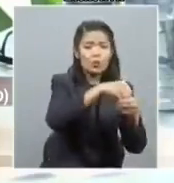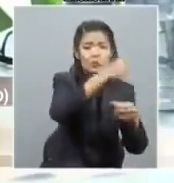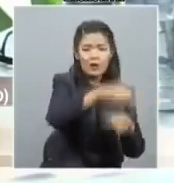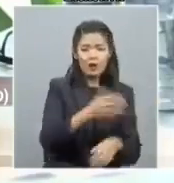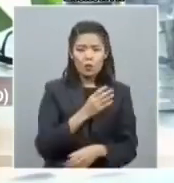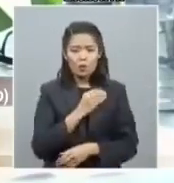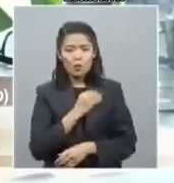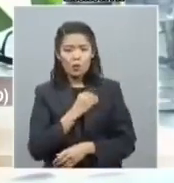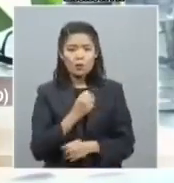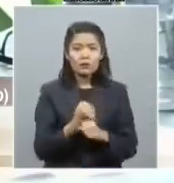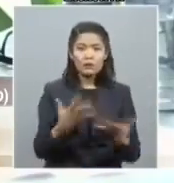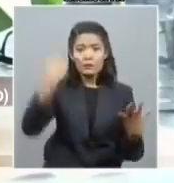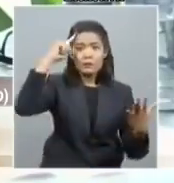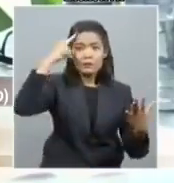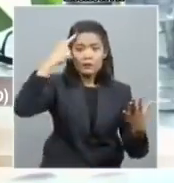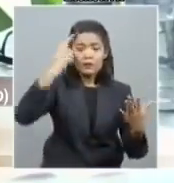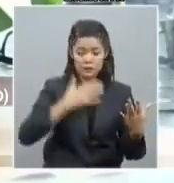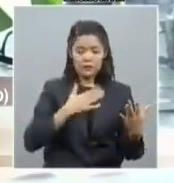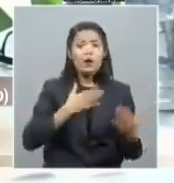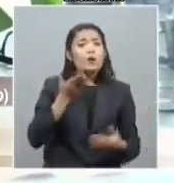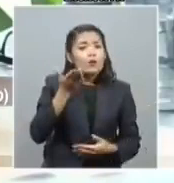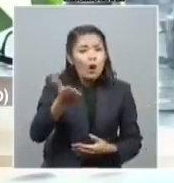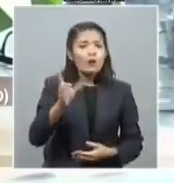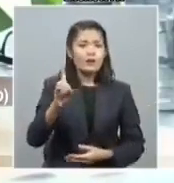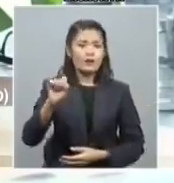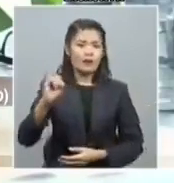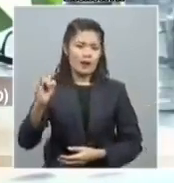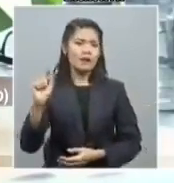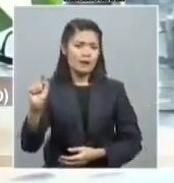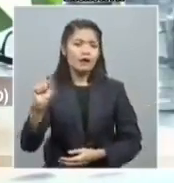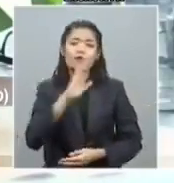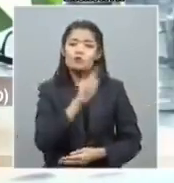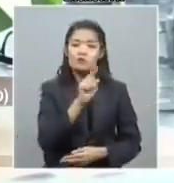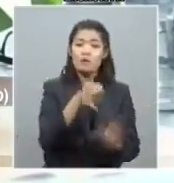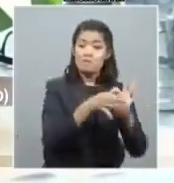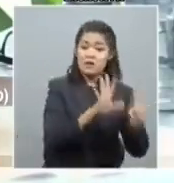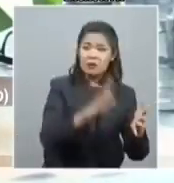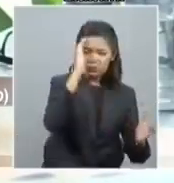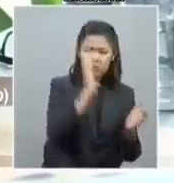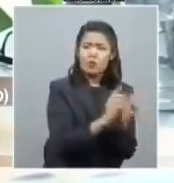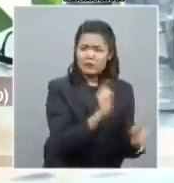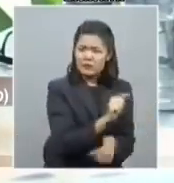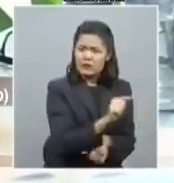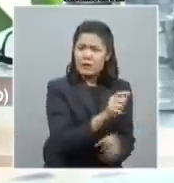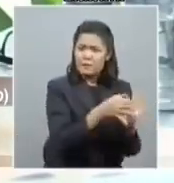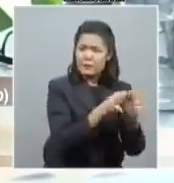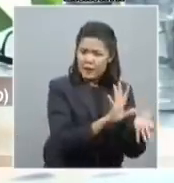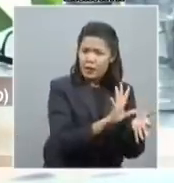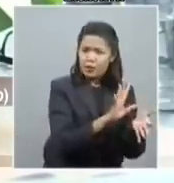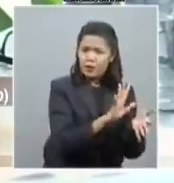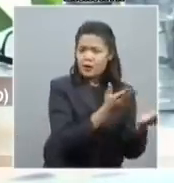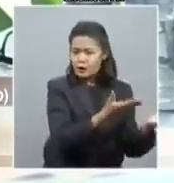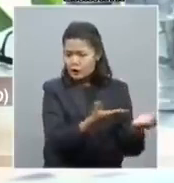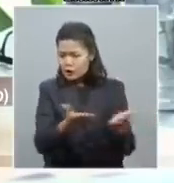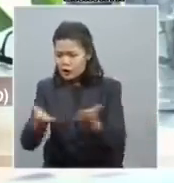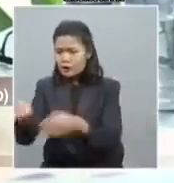แวงไปหมดไม่รู้จะยังไงเพราะฉะนั้นผมร้องขอดีเอสไอด้วยว่าถ้าไม่เกี่ยวข้องหรือว่าดาบเท่งไม่เกี่ยวข้องกับคดีนี้ขอให้เชิญตัวด